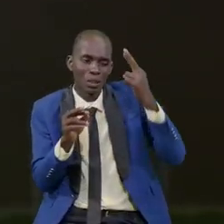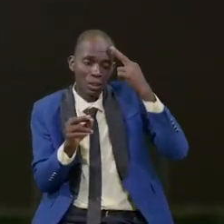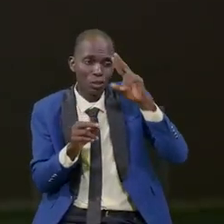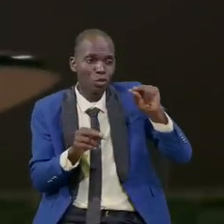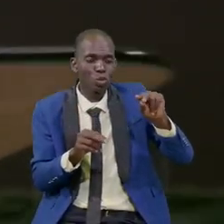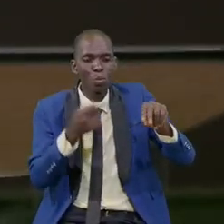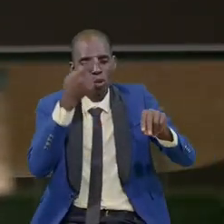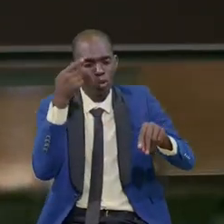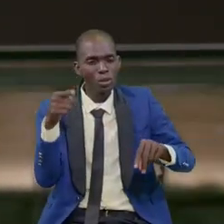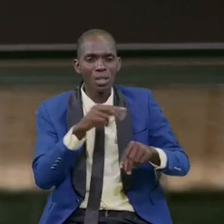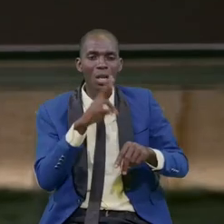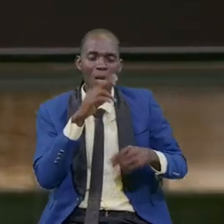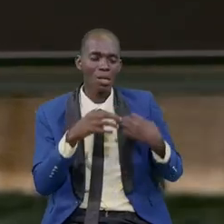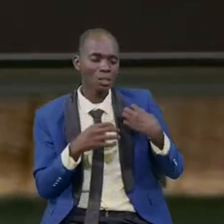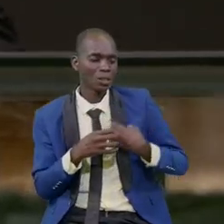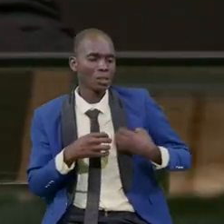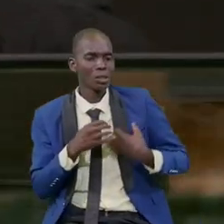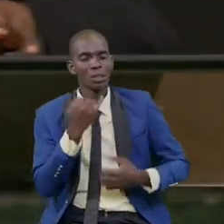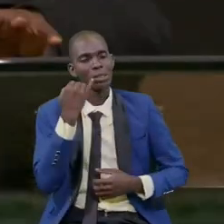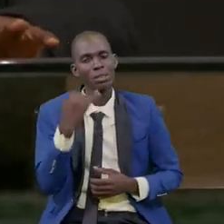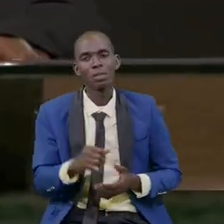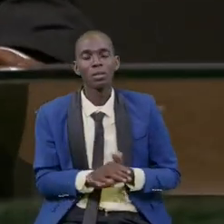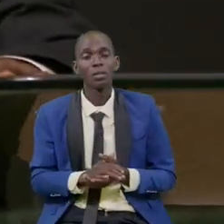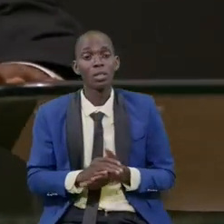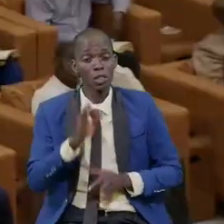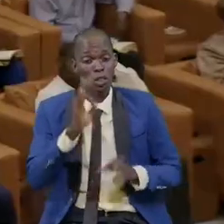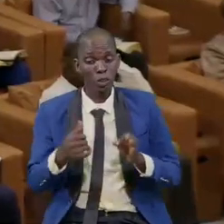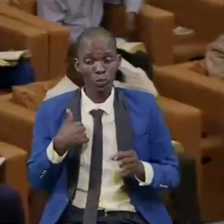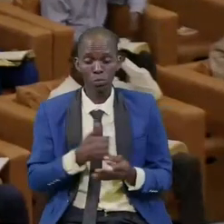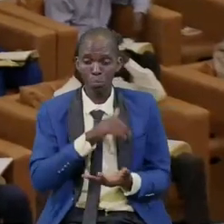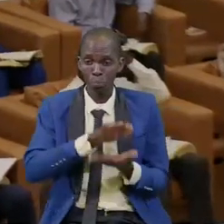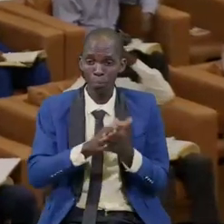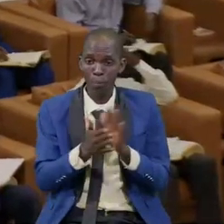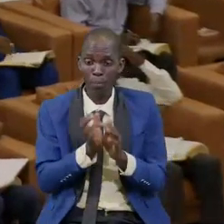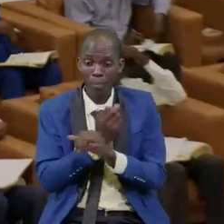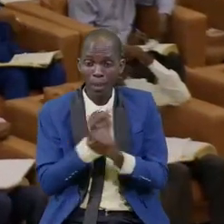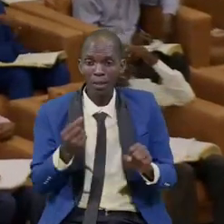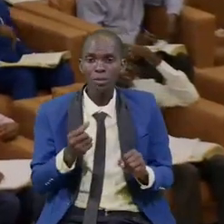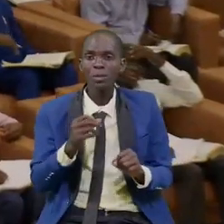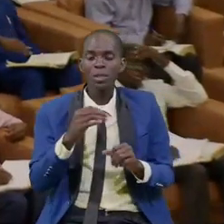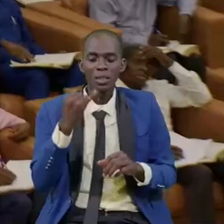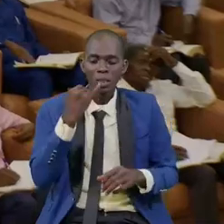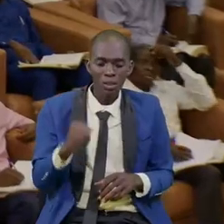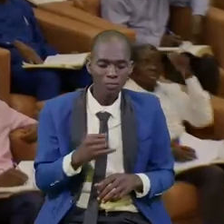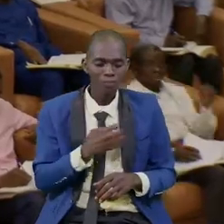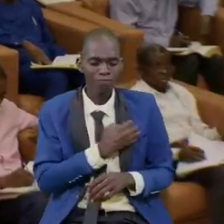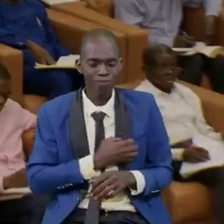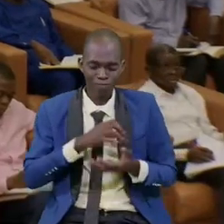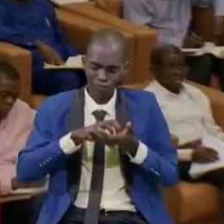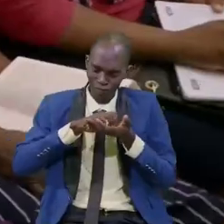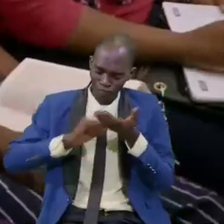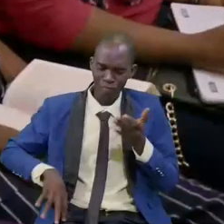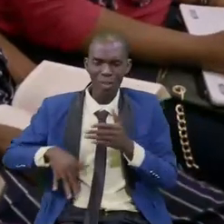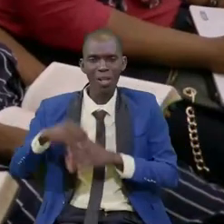il voulait le détruire. Lorsque les enfants, quand on est enfant de Dieu, le Seigneur ôte l'envie de nous. Il